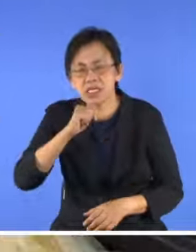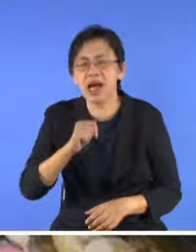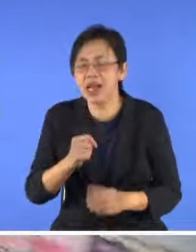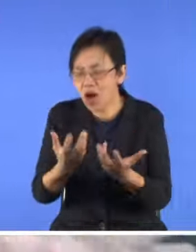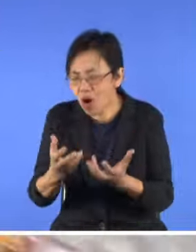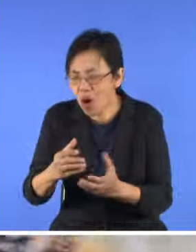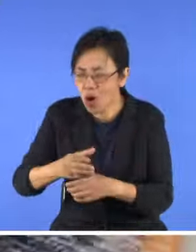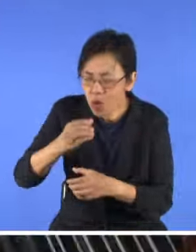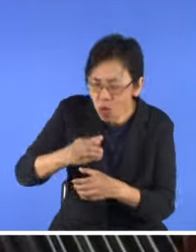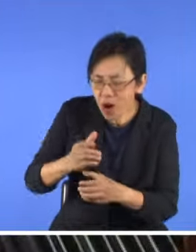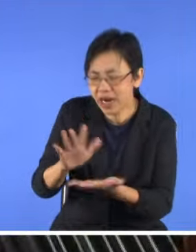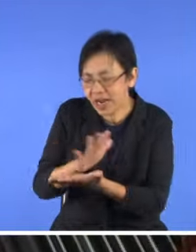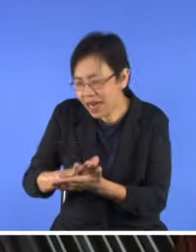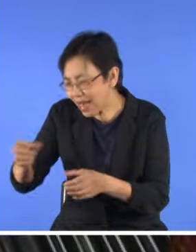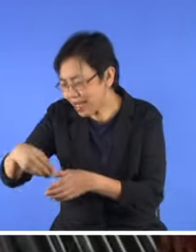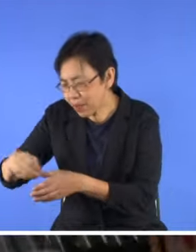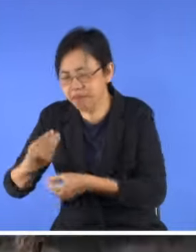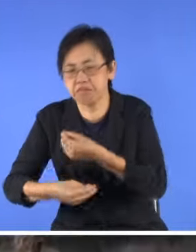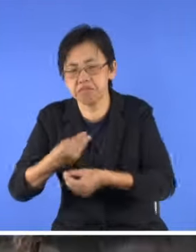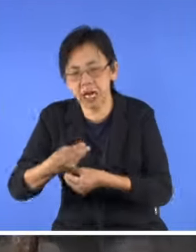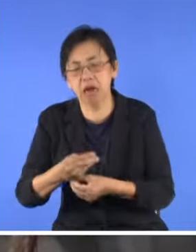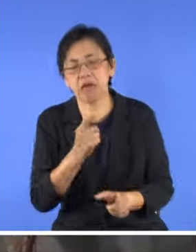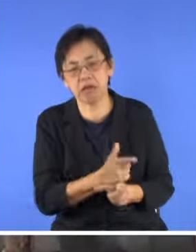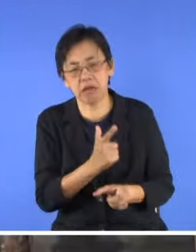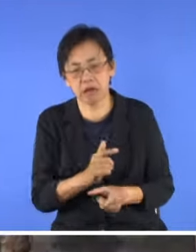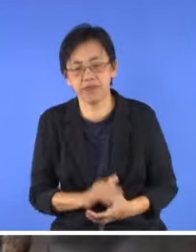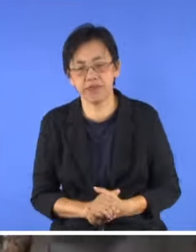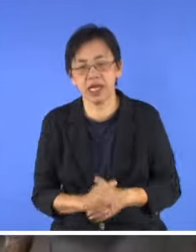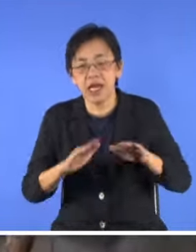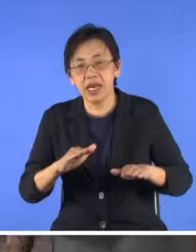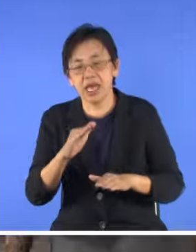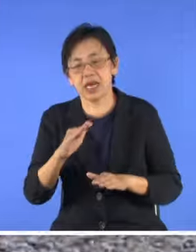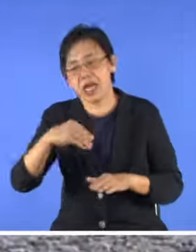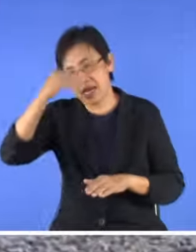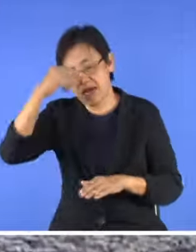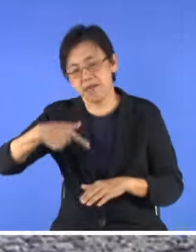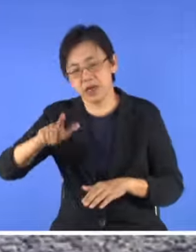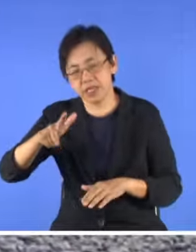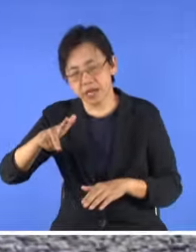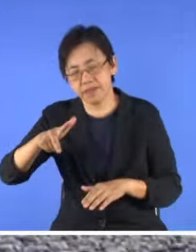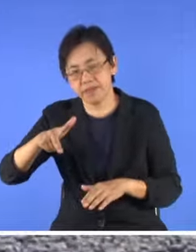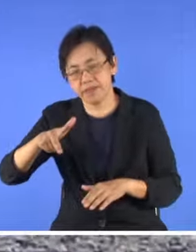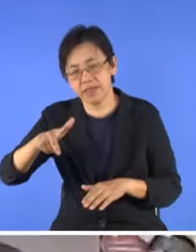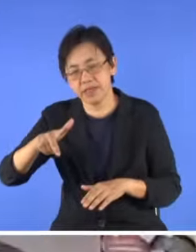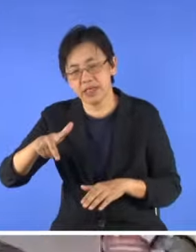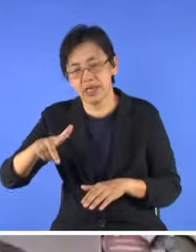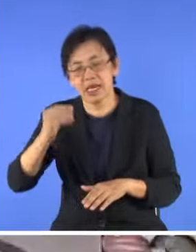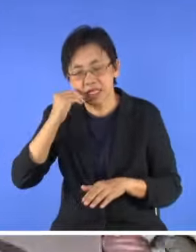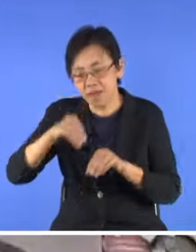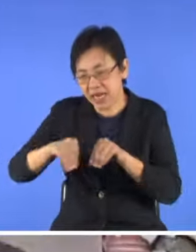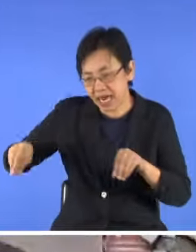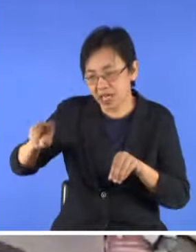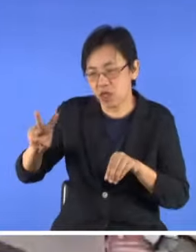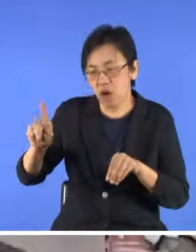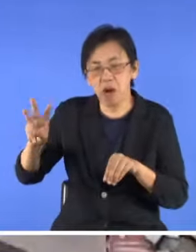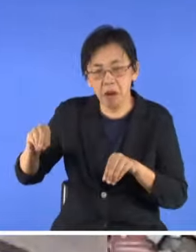ประทังชีวิตเนี่เลี้ยงหลานน้องไม้อยู่ชั้นป 3อยู่ที่โรงเรียนชุมชนวัดไทยงามห่างจากบ้านนี้2กล